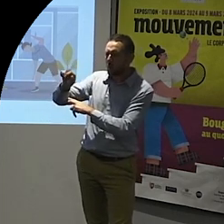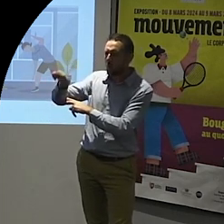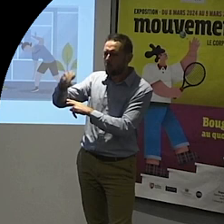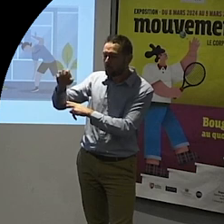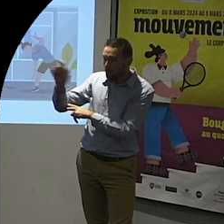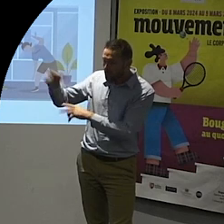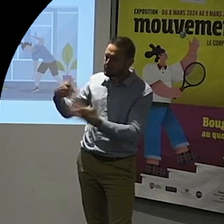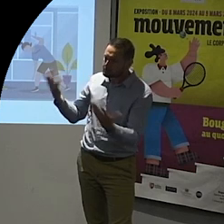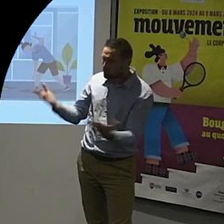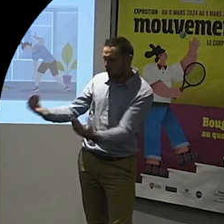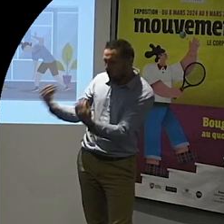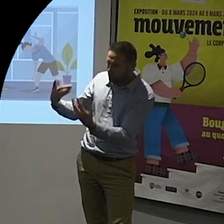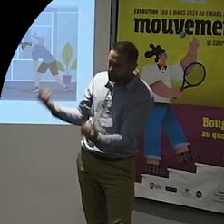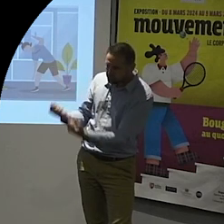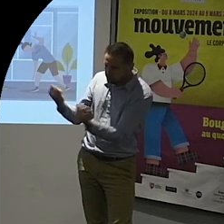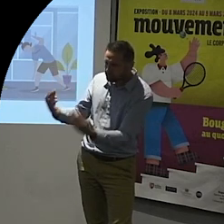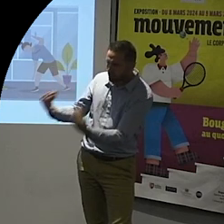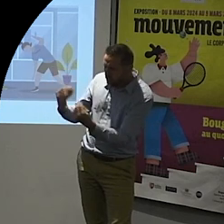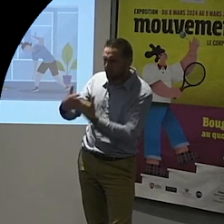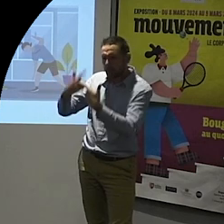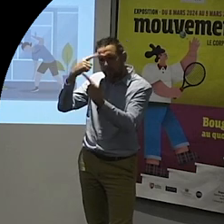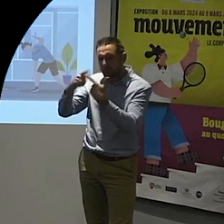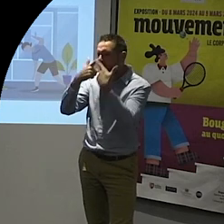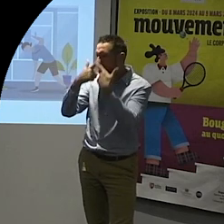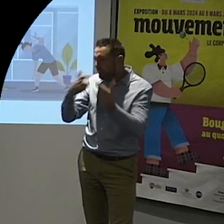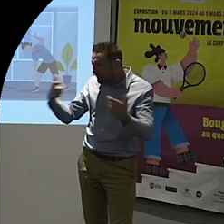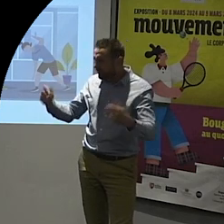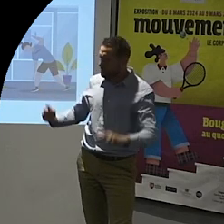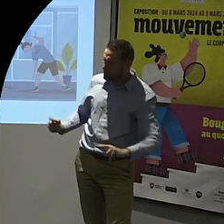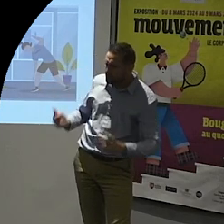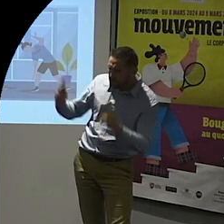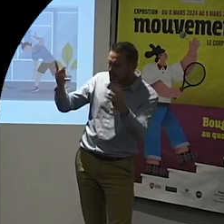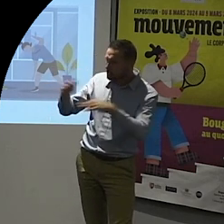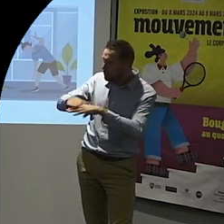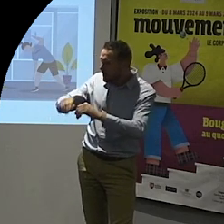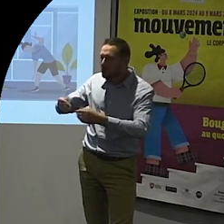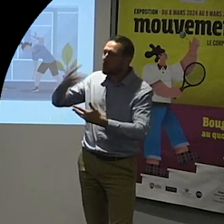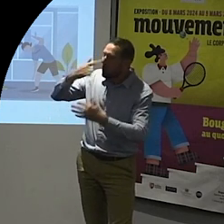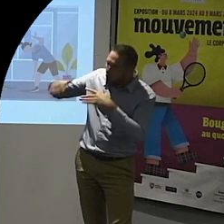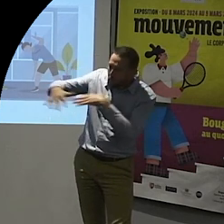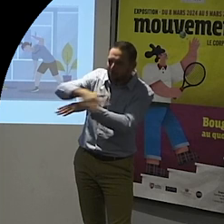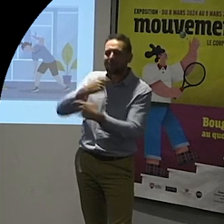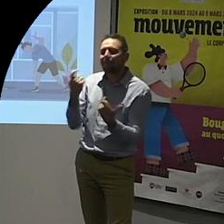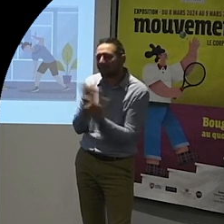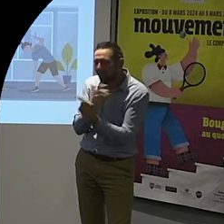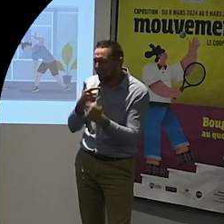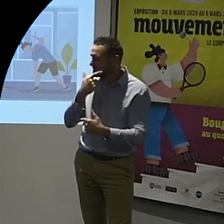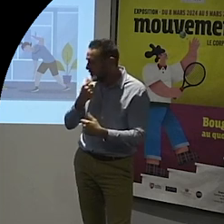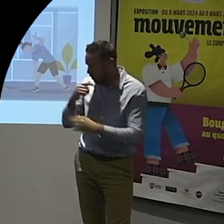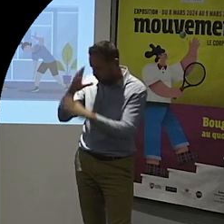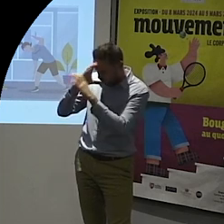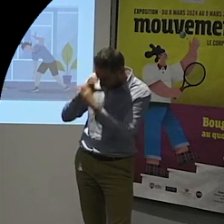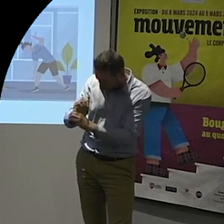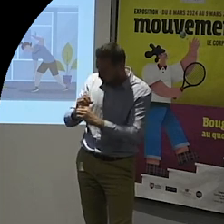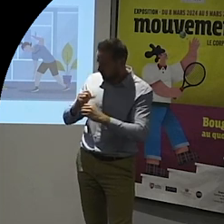cours diversifiés, des cours dynamiques. On rit beaucoup, on se concentre, on travaille, on est